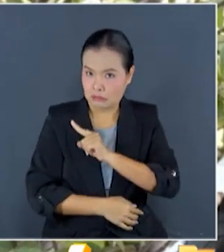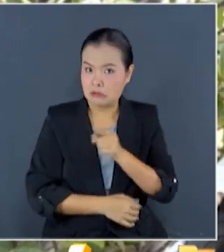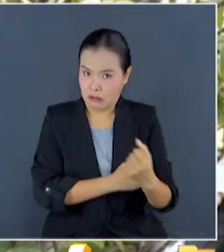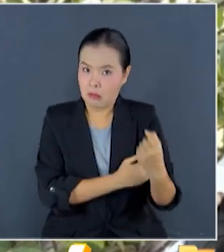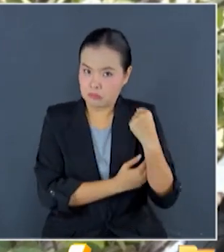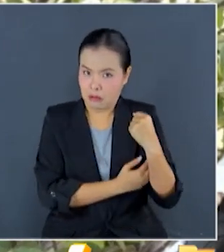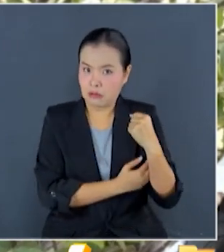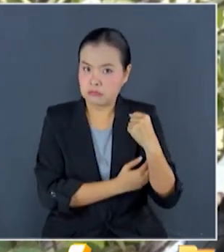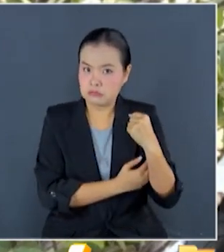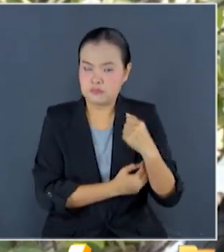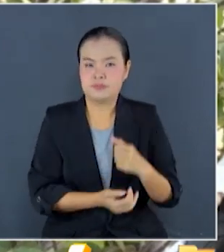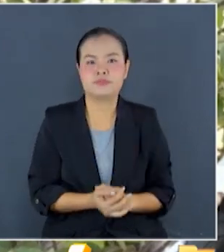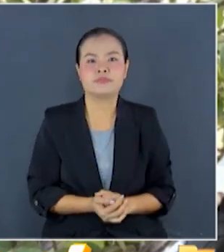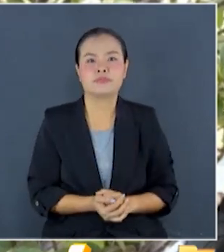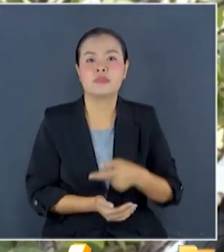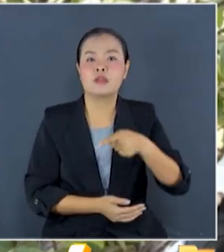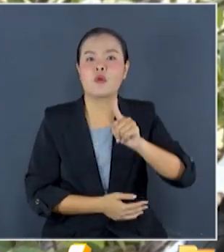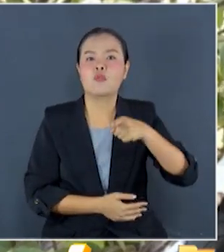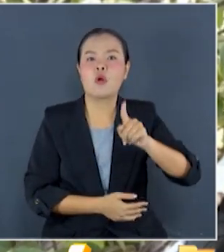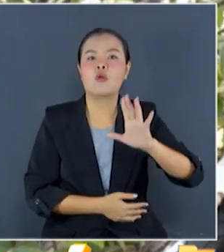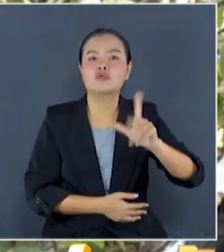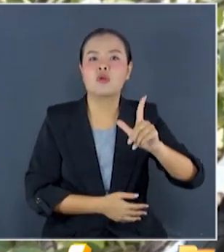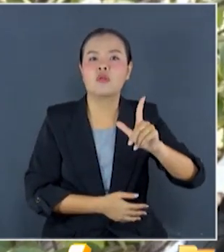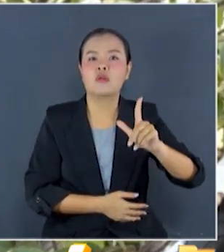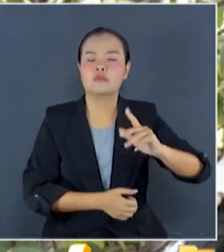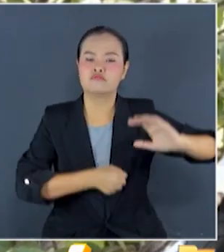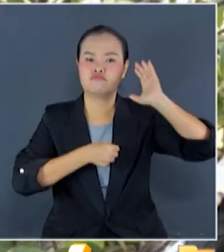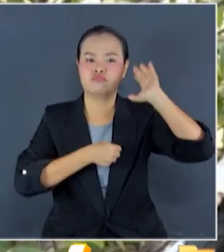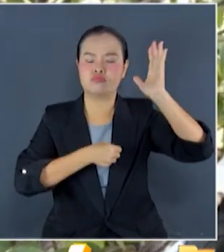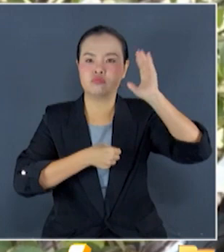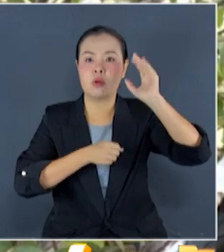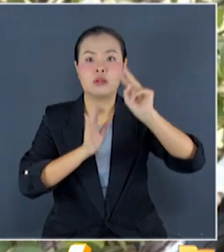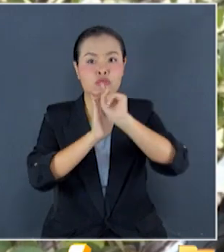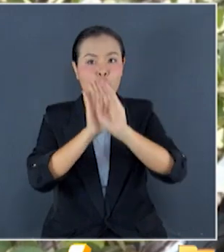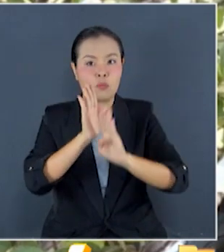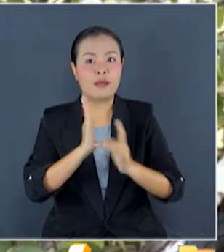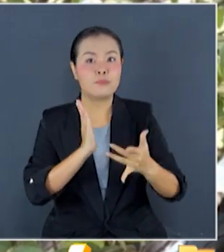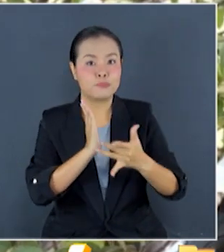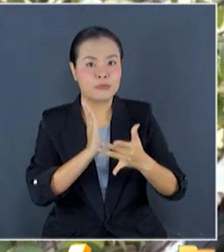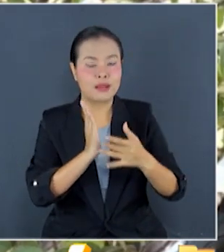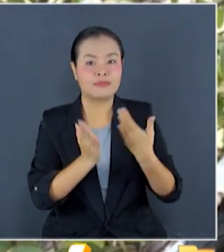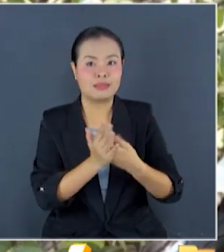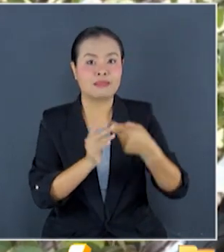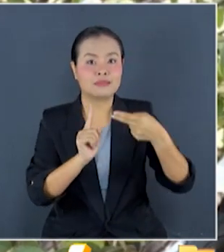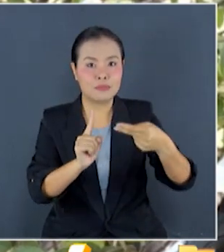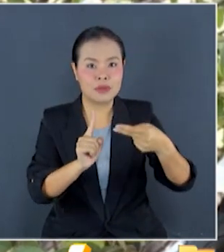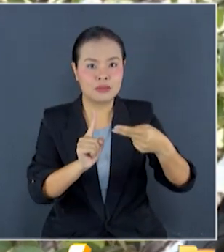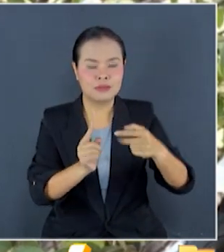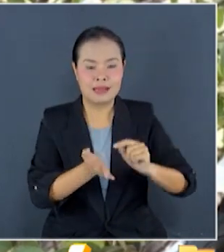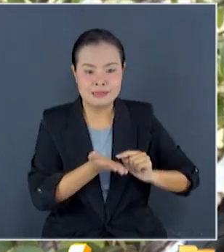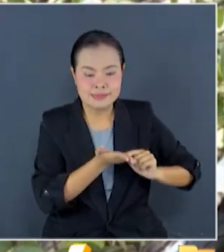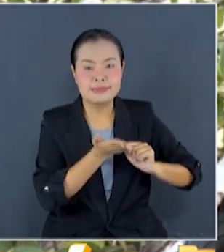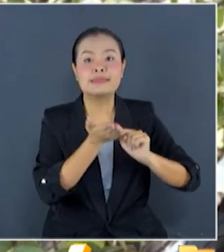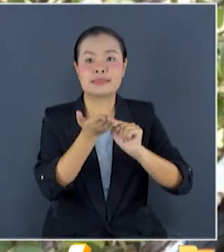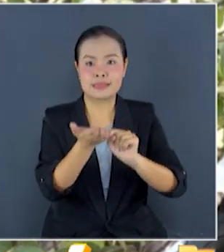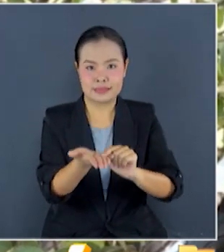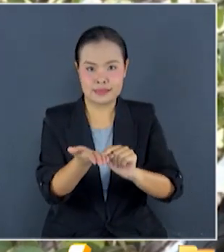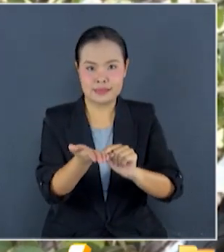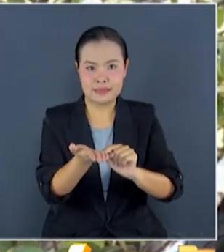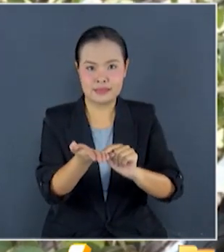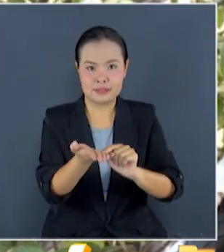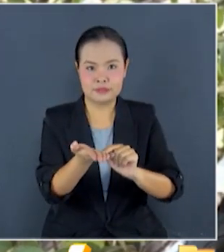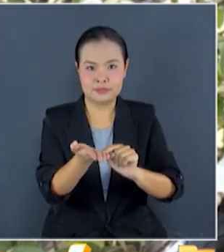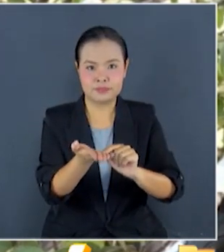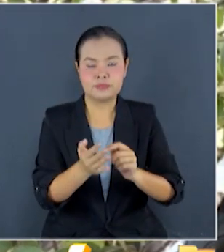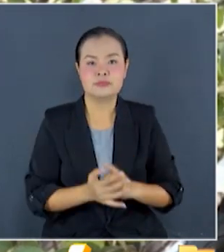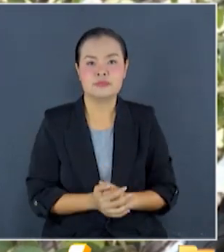คุณผู้ชมครับหลังจากเมื่อวานนี้ปปช.มีการแถลงนะถึงนโยบายดิจิตอลวอลเล็ตโดยมีการออกข้อเสนอเนี่ยนะครับคุณผู้ชมครับน